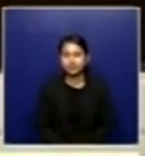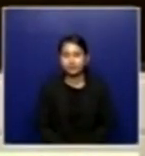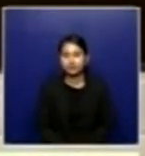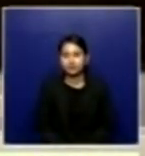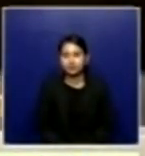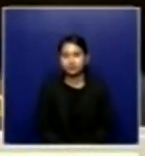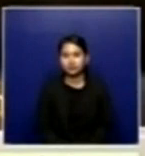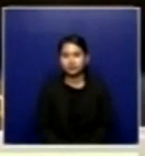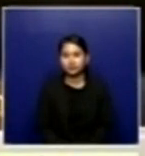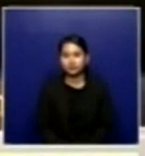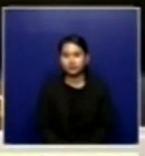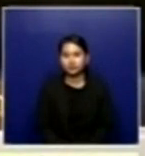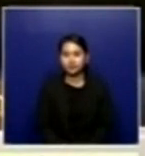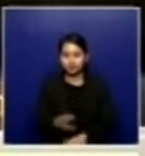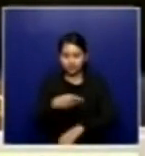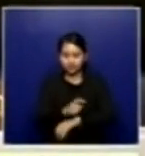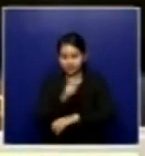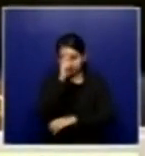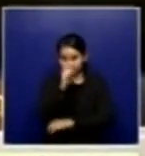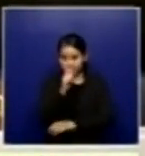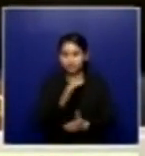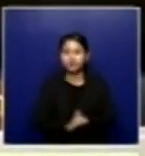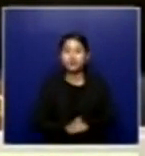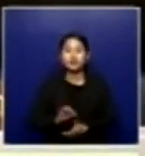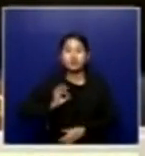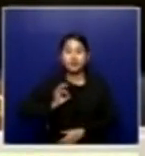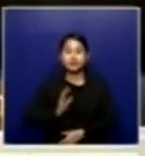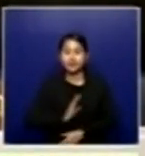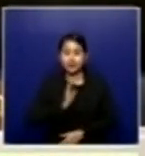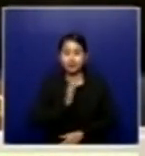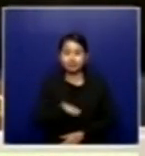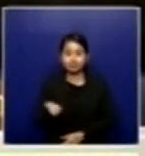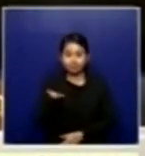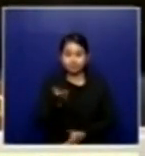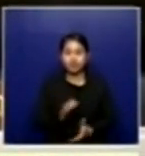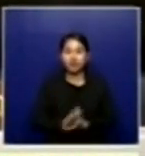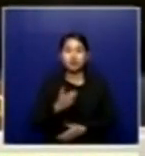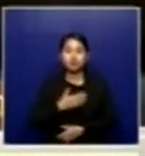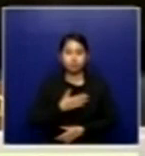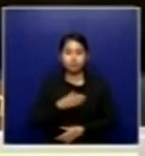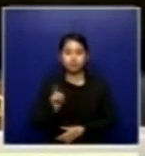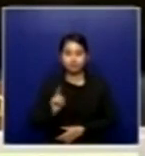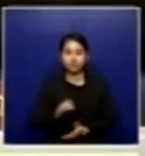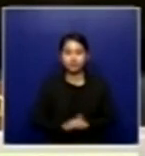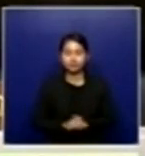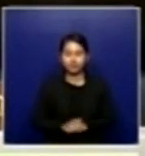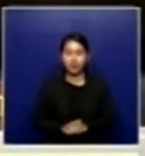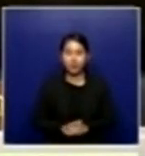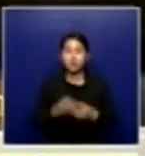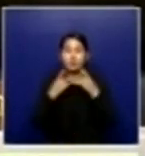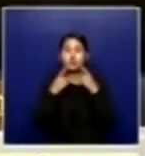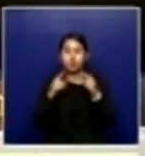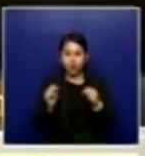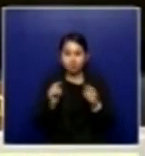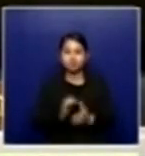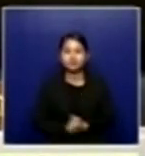ครับกับเรียนท่านประธานสภาผู้แทนราษฎรที่เคารพครับท่านสมาชิกผู้ทรงเกียรติครับผมขออนุญาตเรียนตอบคำถามของท่านสมาชิ